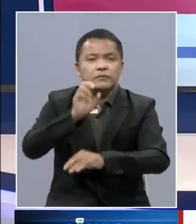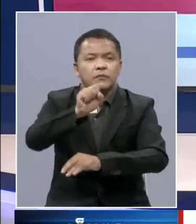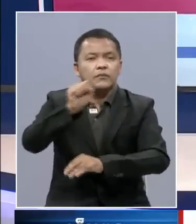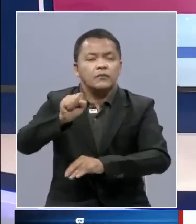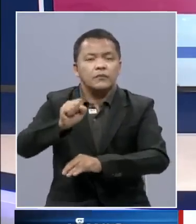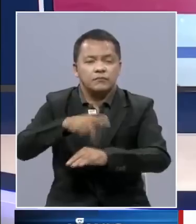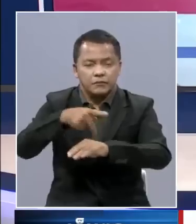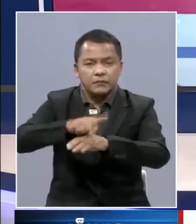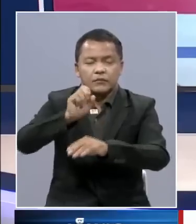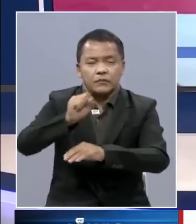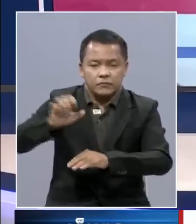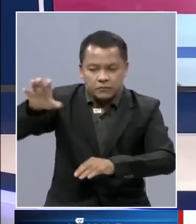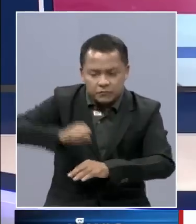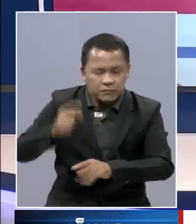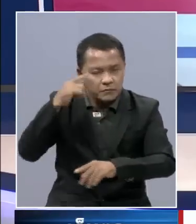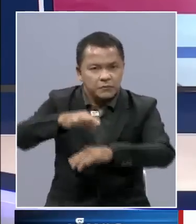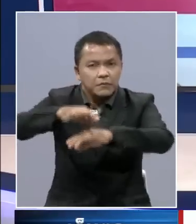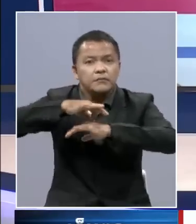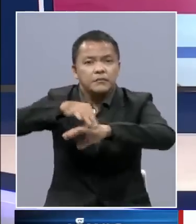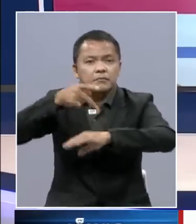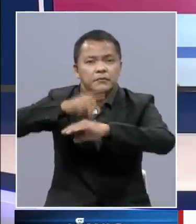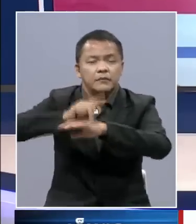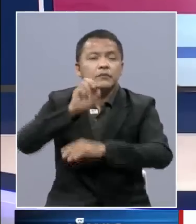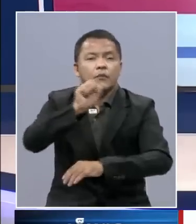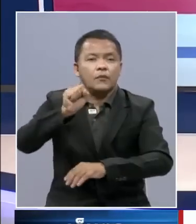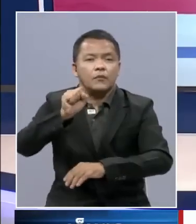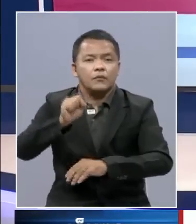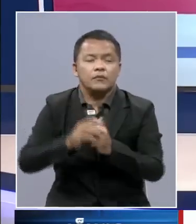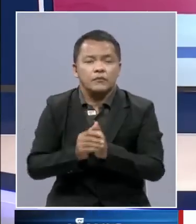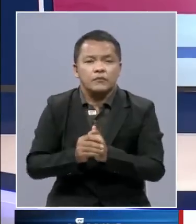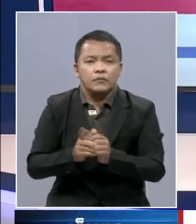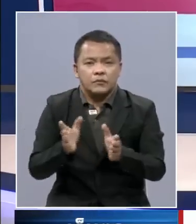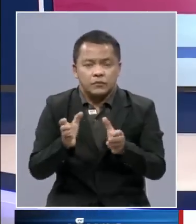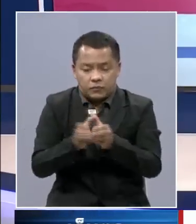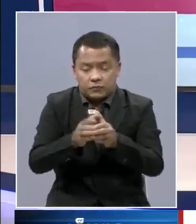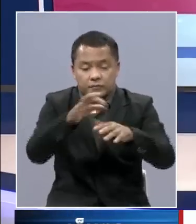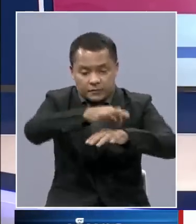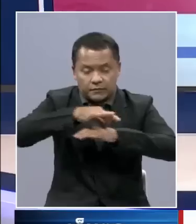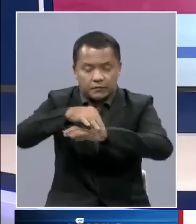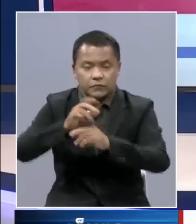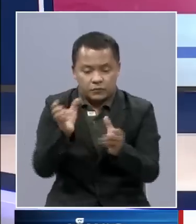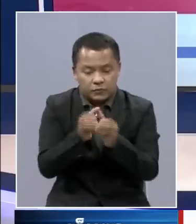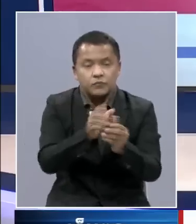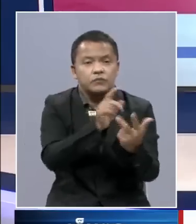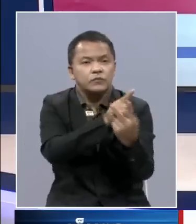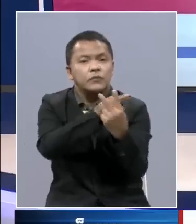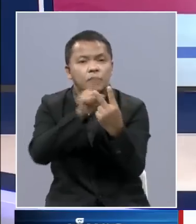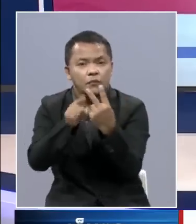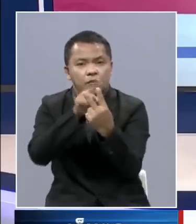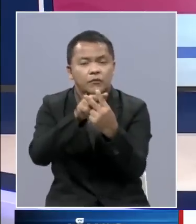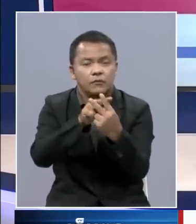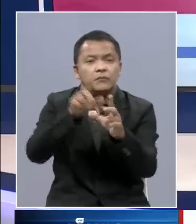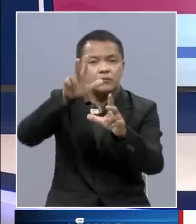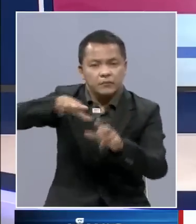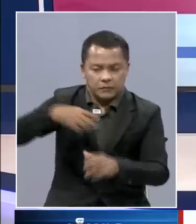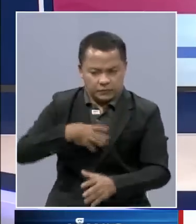ราษฎรอีกซึ่งก็จะทำหน้าที่เป็นประธานรัฐสภาด้วยนะครับที่ช่วงชิงกันระหว่าง2พรรคคือมันก็มีข่าวอะครับว่าเพื่อไทยเข